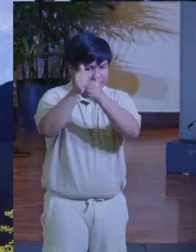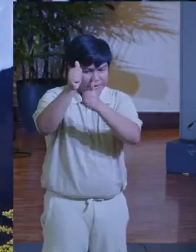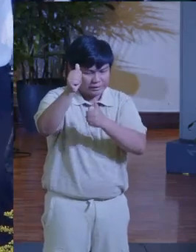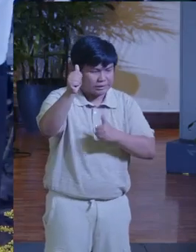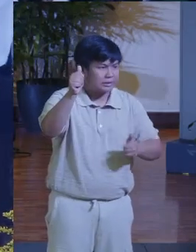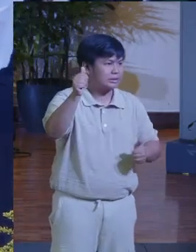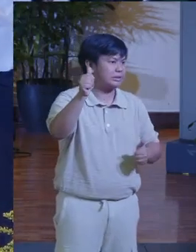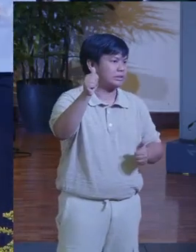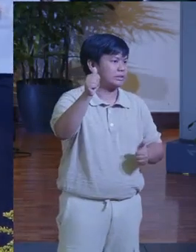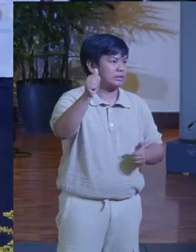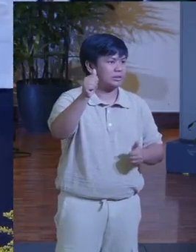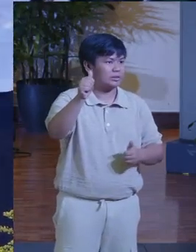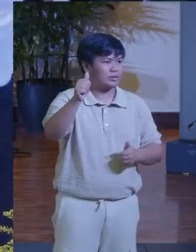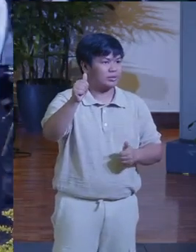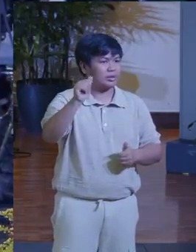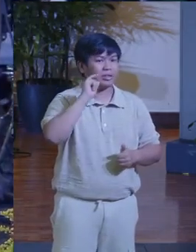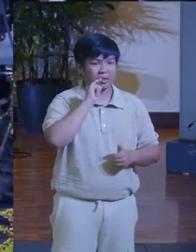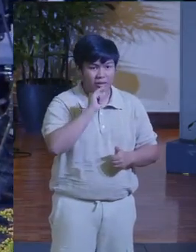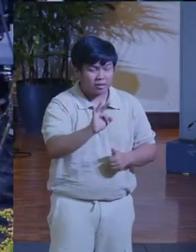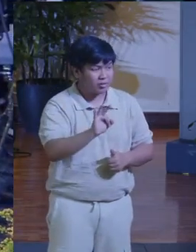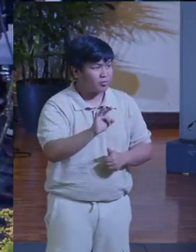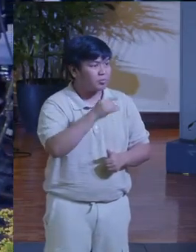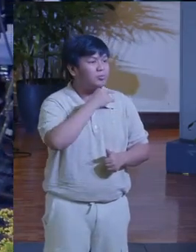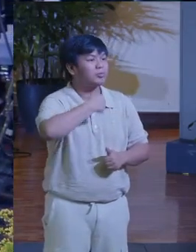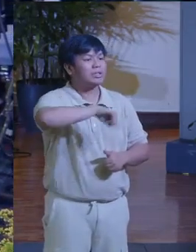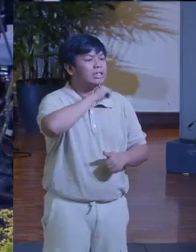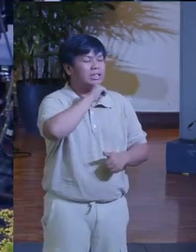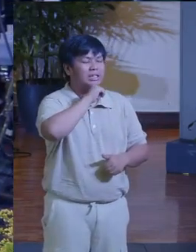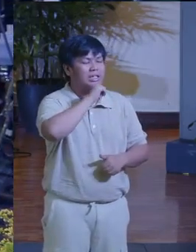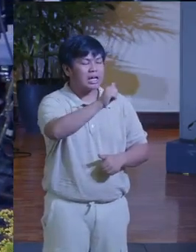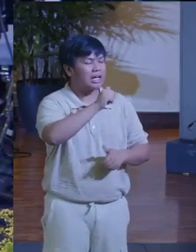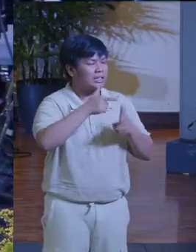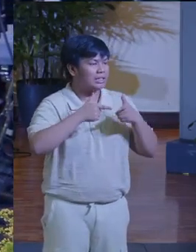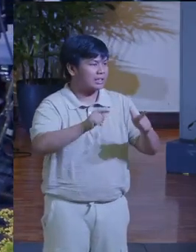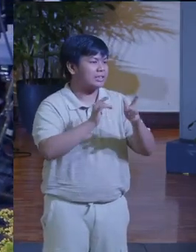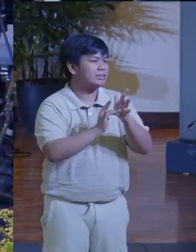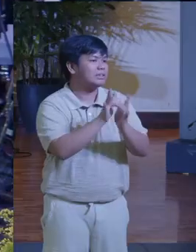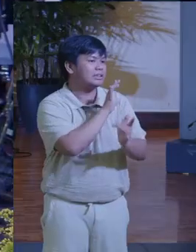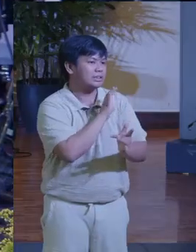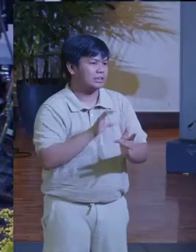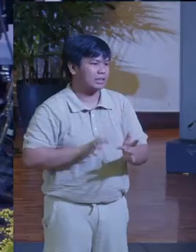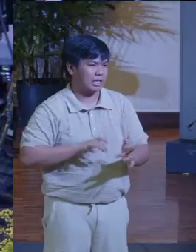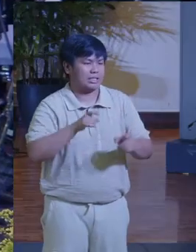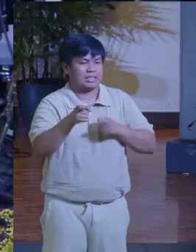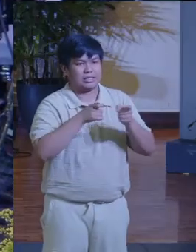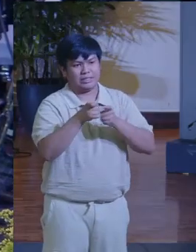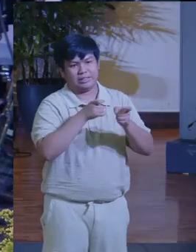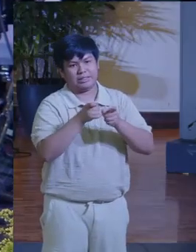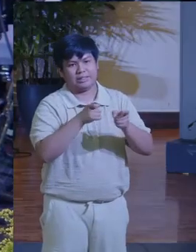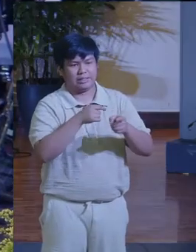the Gentiles. So parang naniniwala siya doon sa Judaizers.